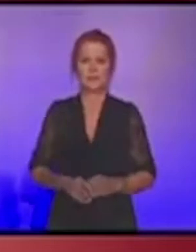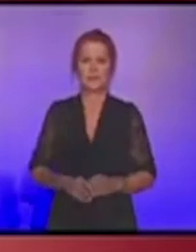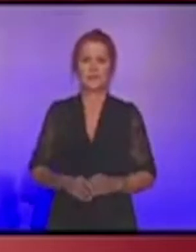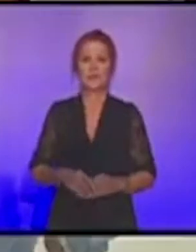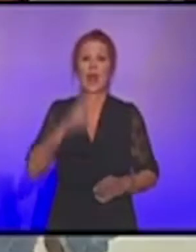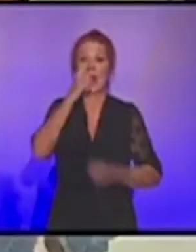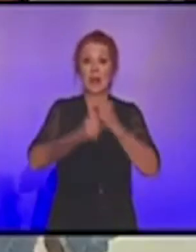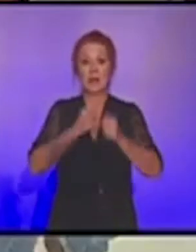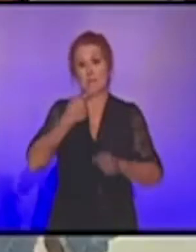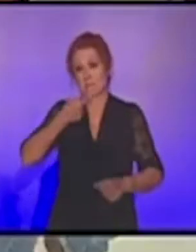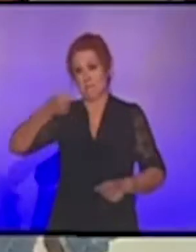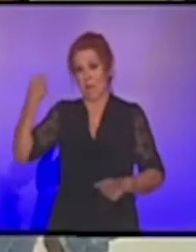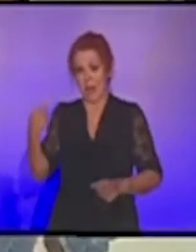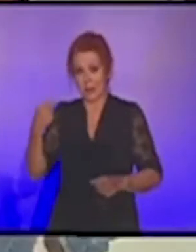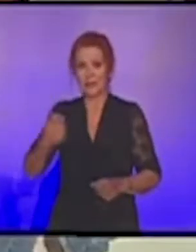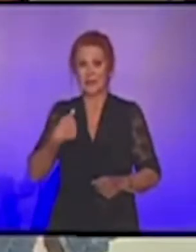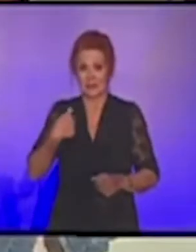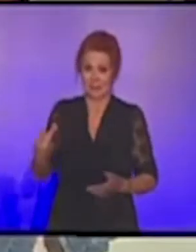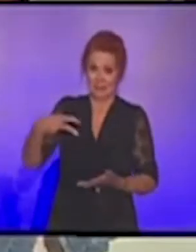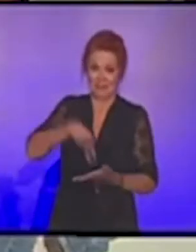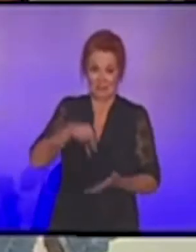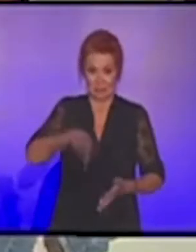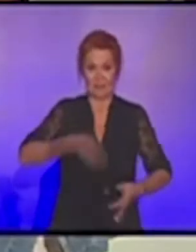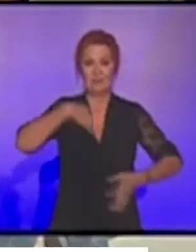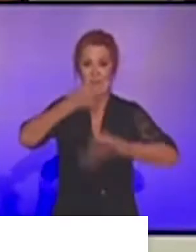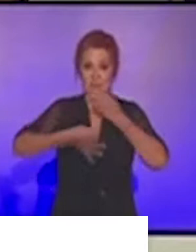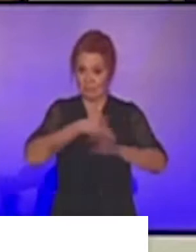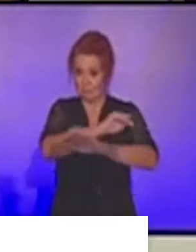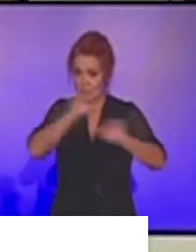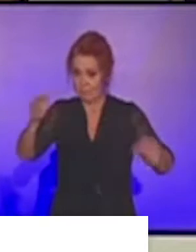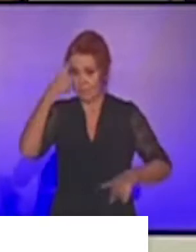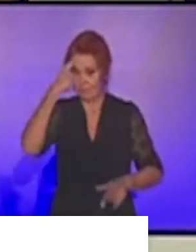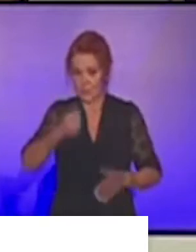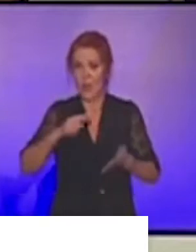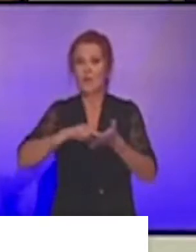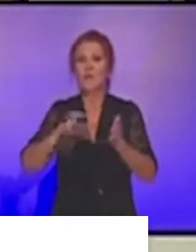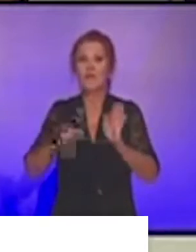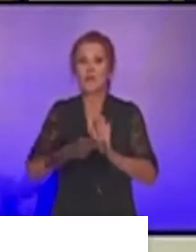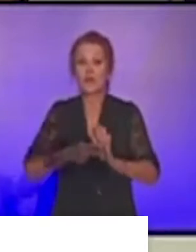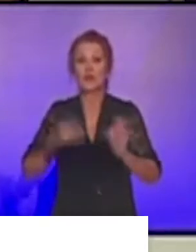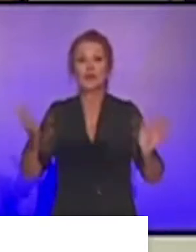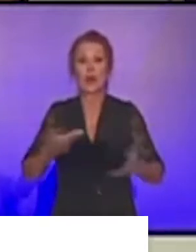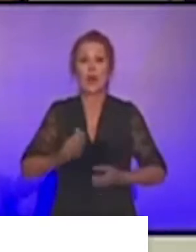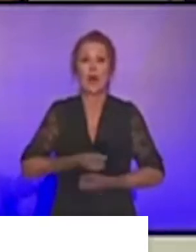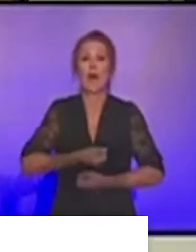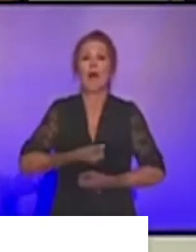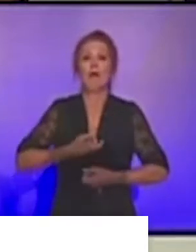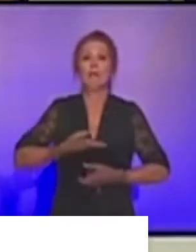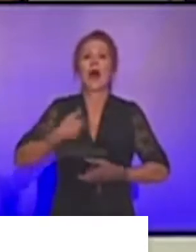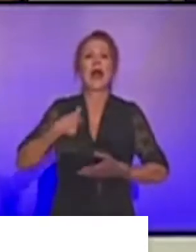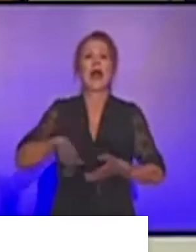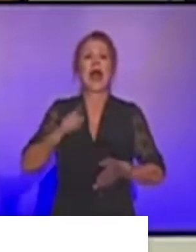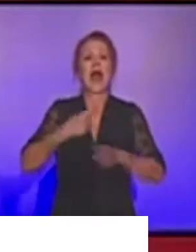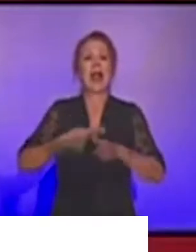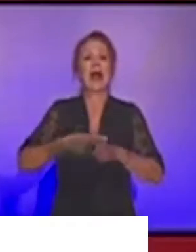Ένα χρόνο πριν από αυτό το βήμα προειδοποιούσαμε τον ελληνικό λαό πως η εξωστρέφεια της ελληνικής